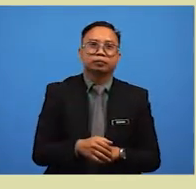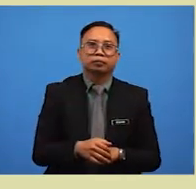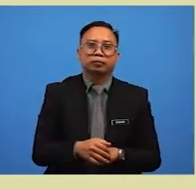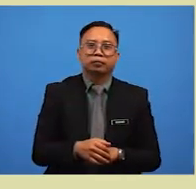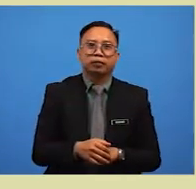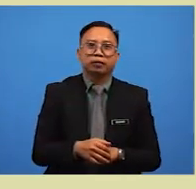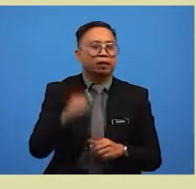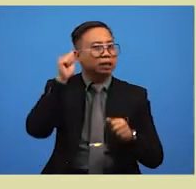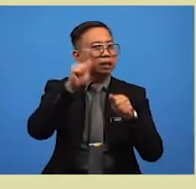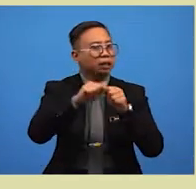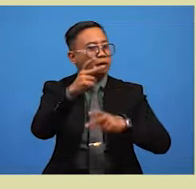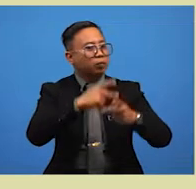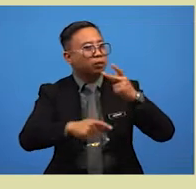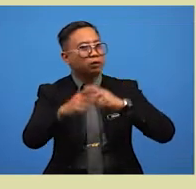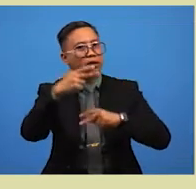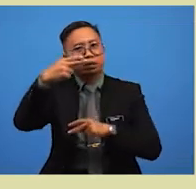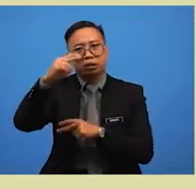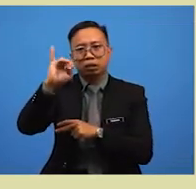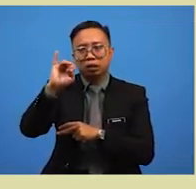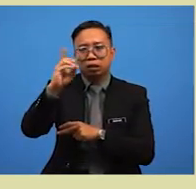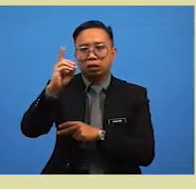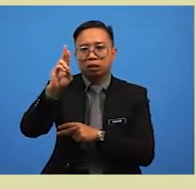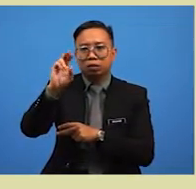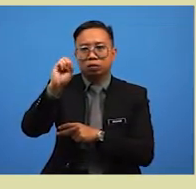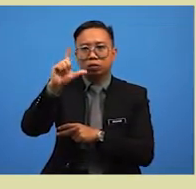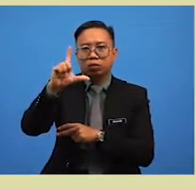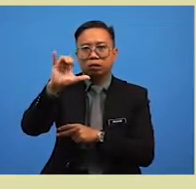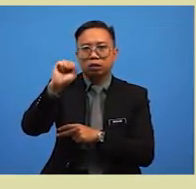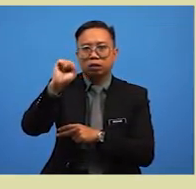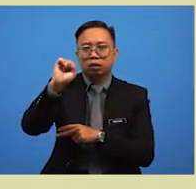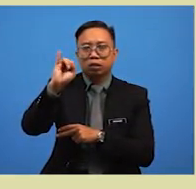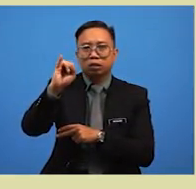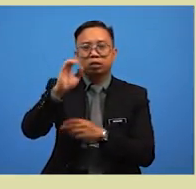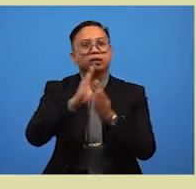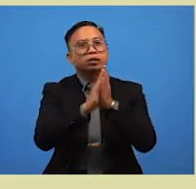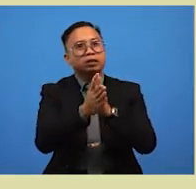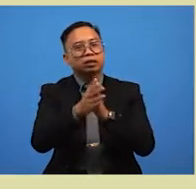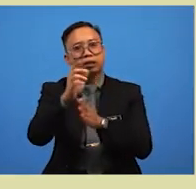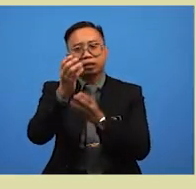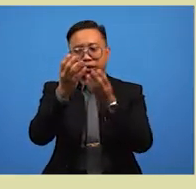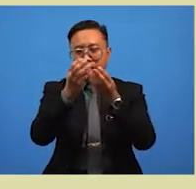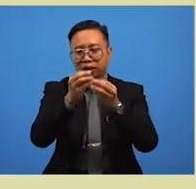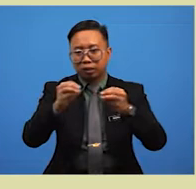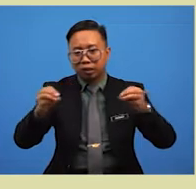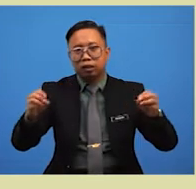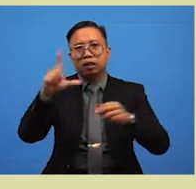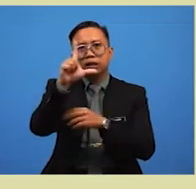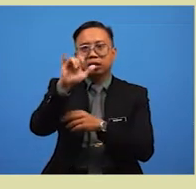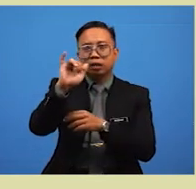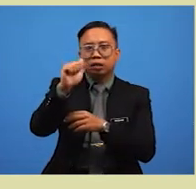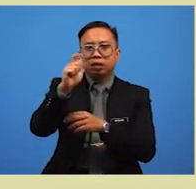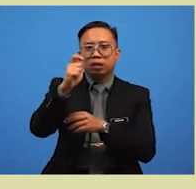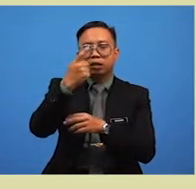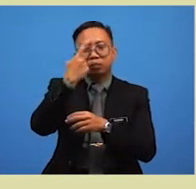itu, ingat proses hidrolisis. Proses hidrolisis membentuk kaolin atau tanah liat. Tanah liat sesuai